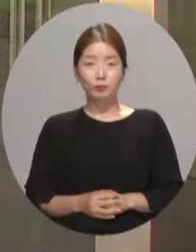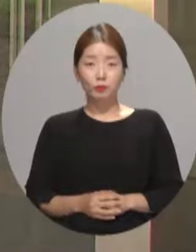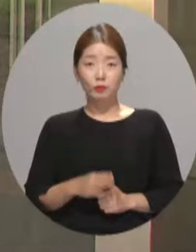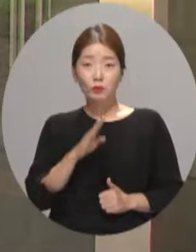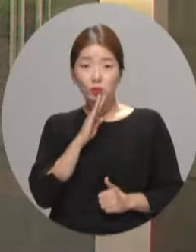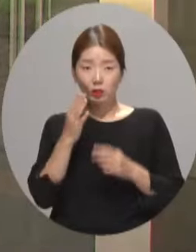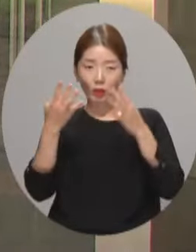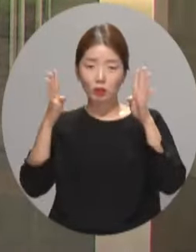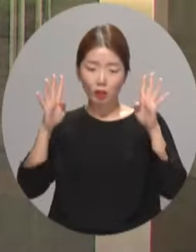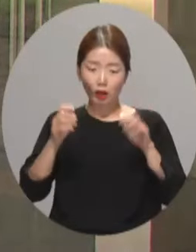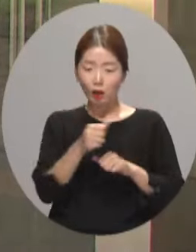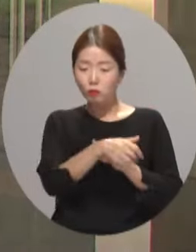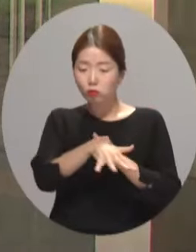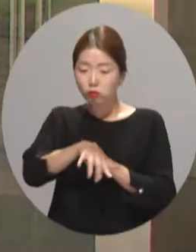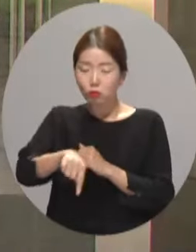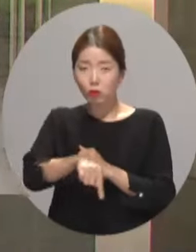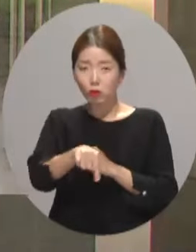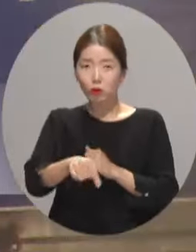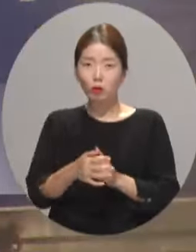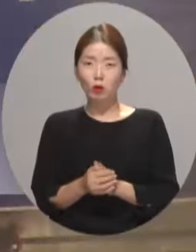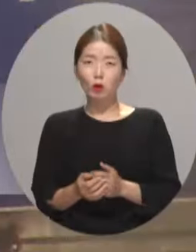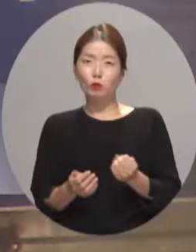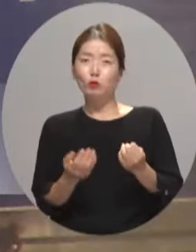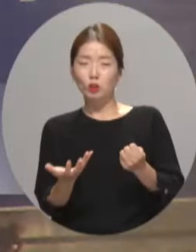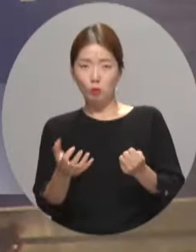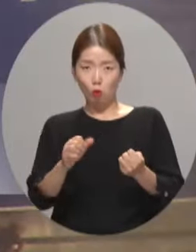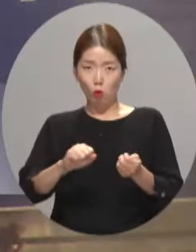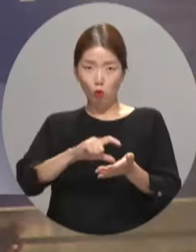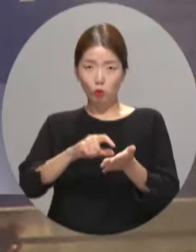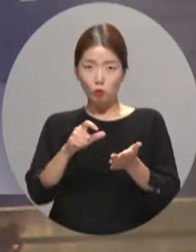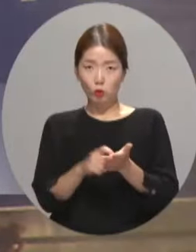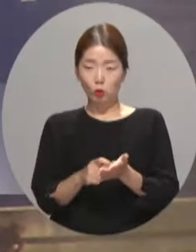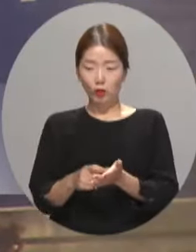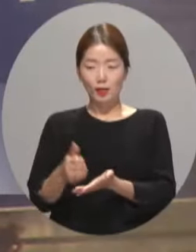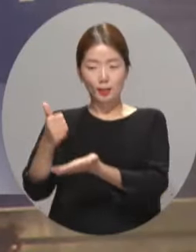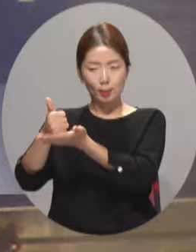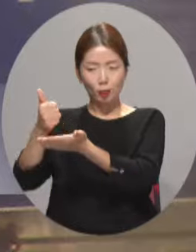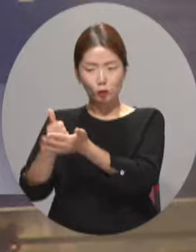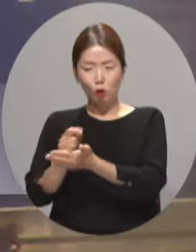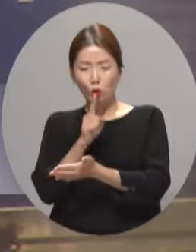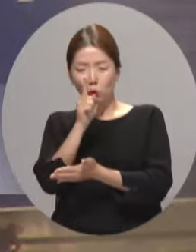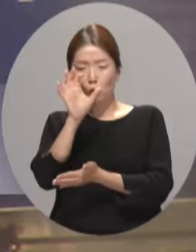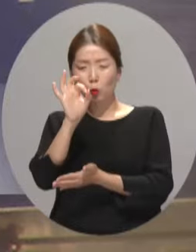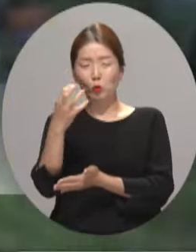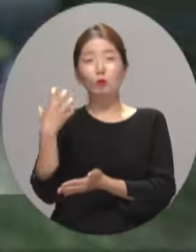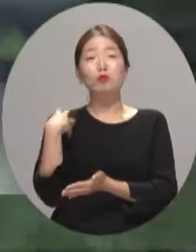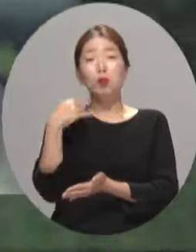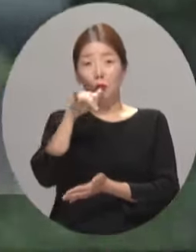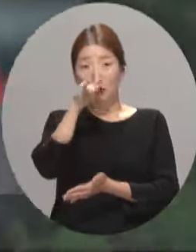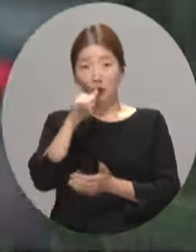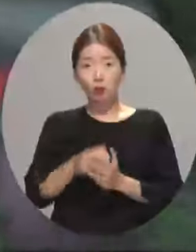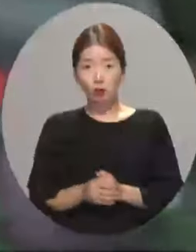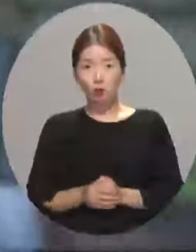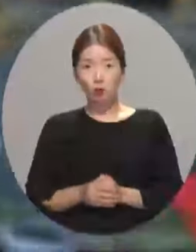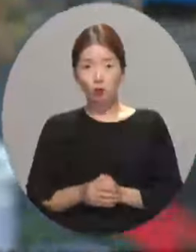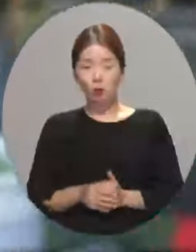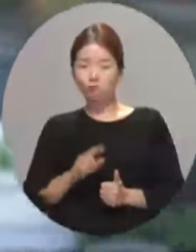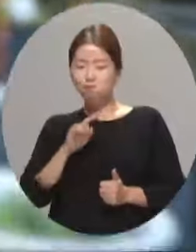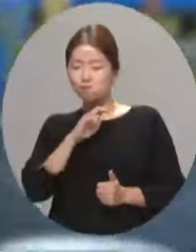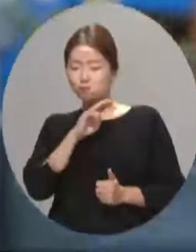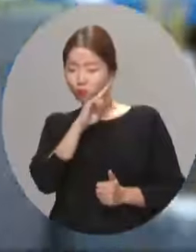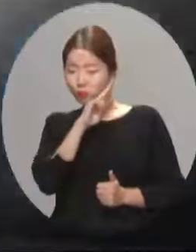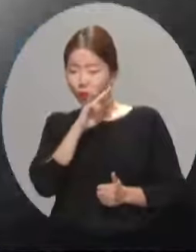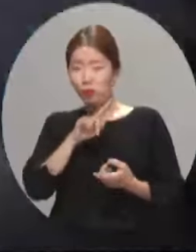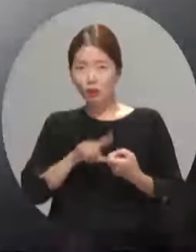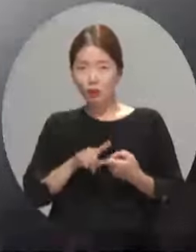실제 대학 산학협력단의 경우 그동안 수십억 원에 달하는 이 총장의 소송비를 부담해온 건 물론 잇따른 의혹 제기에